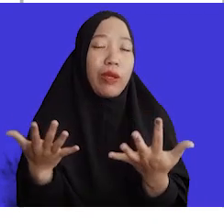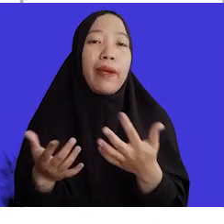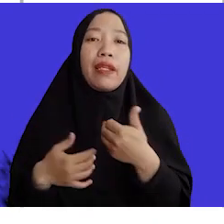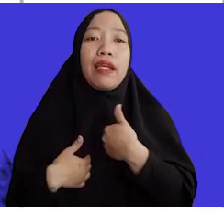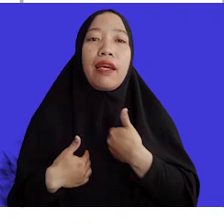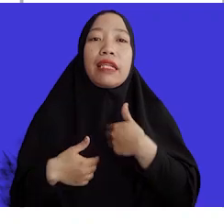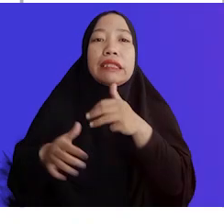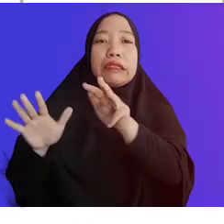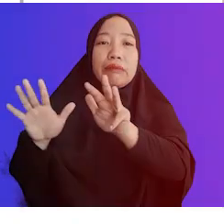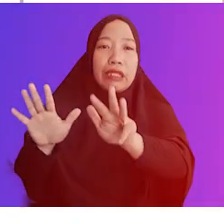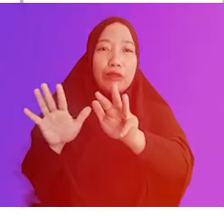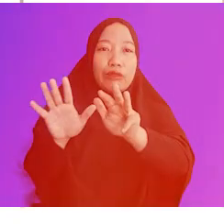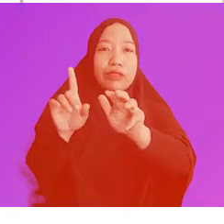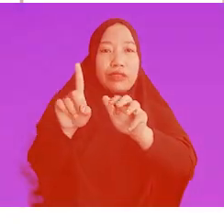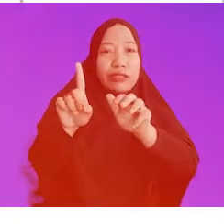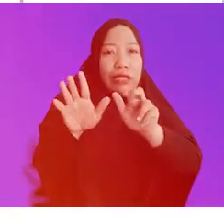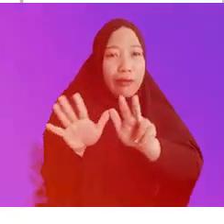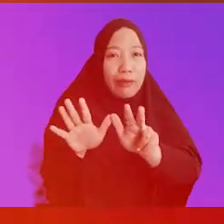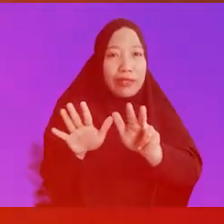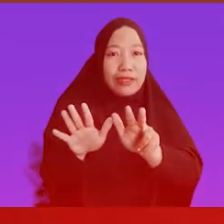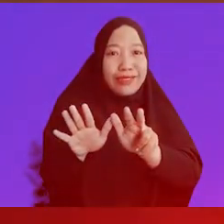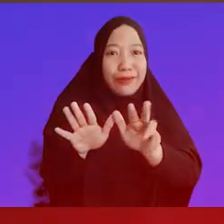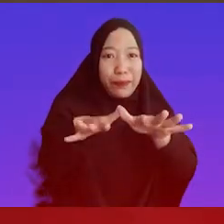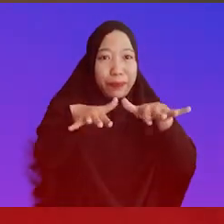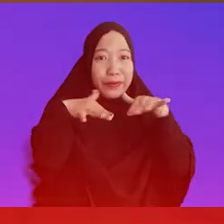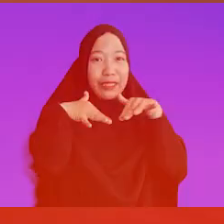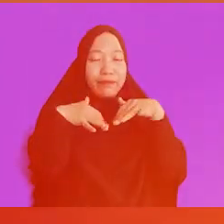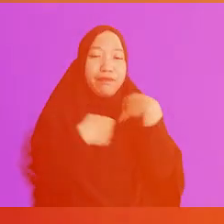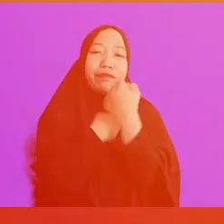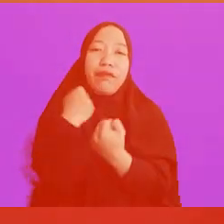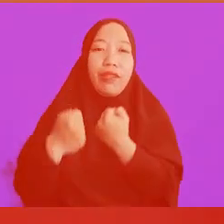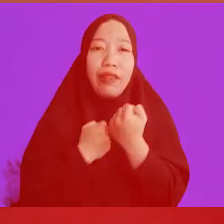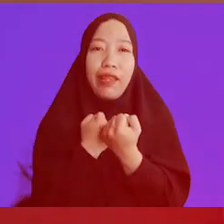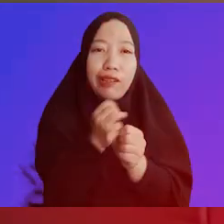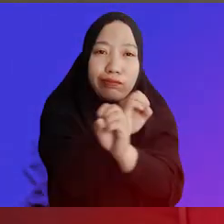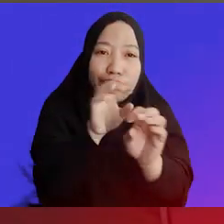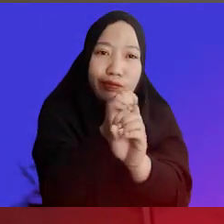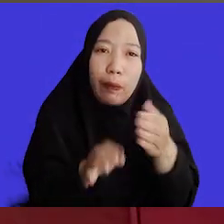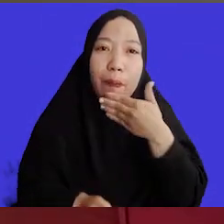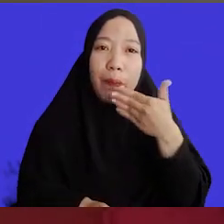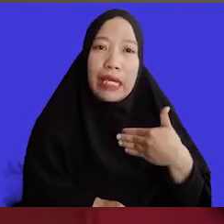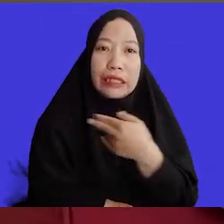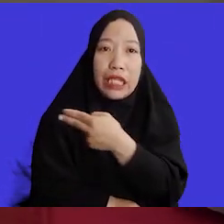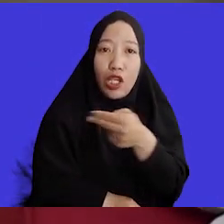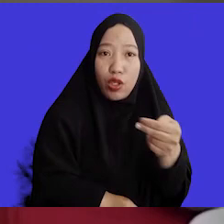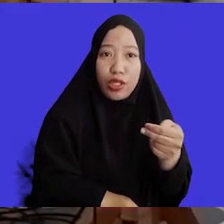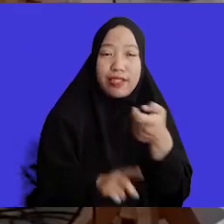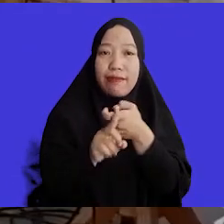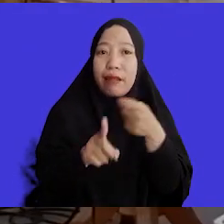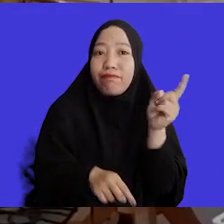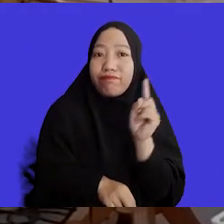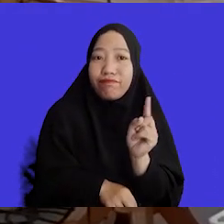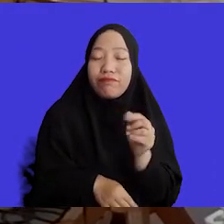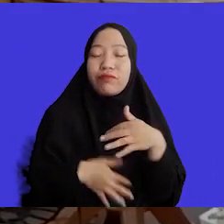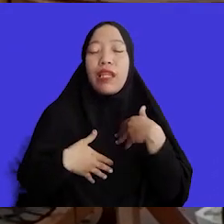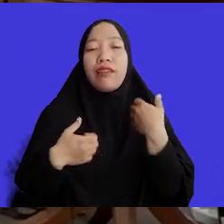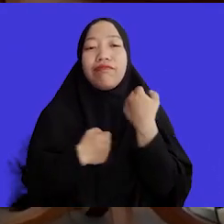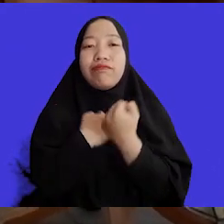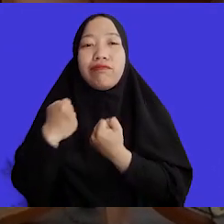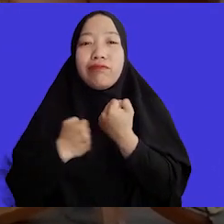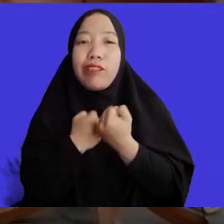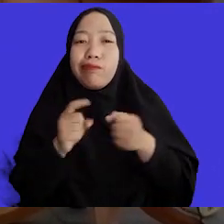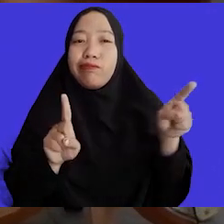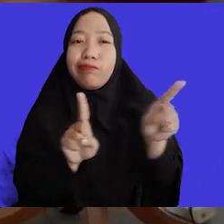sebanyak 918 peserta. Kegiatan penginternasionalan bahasa Indonesia dilaksanakan melalui bimbingan